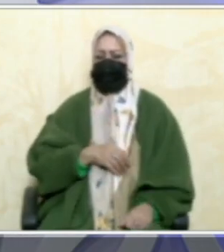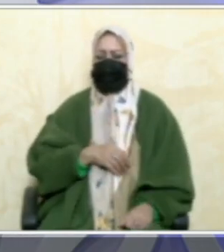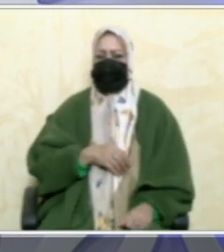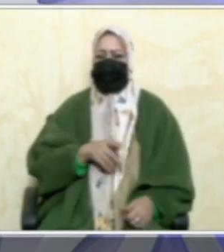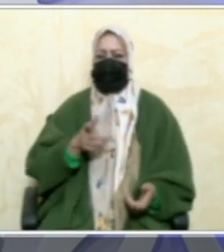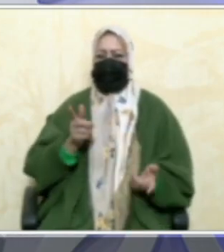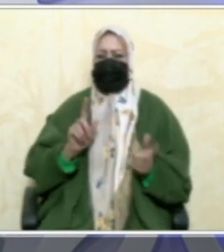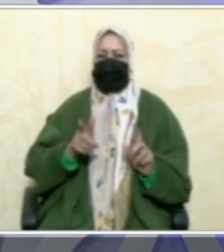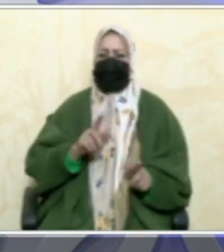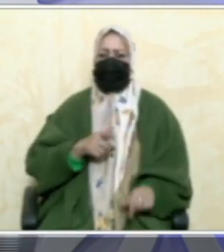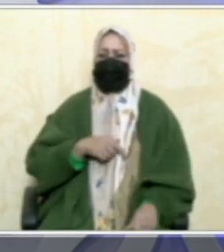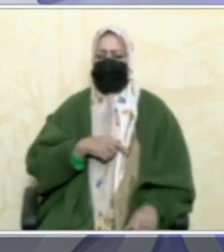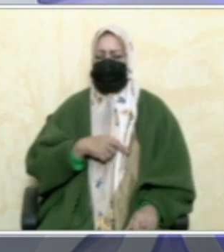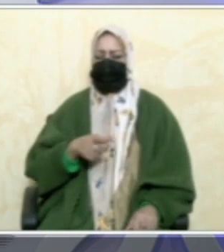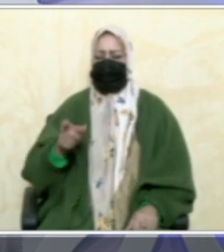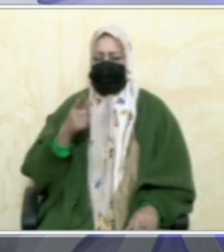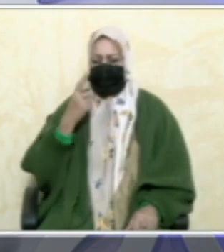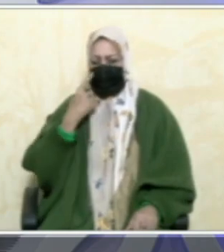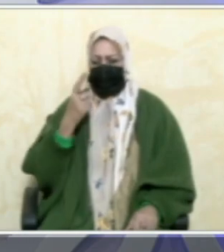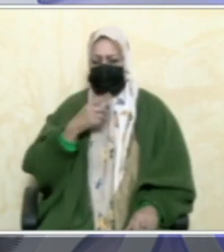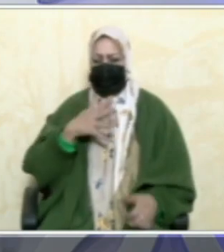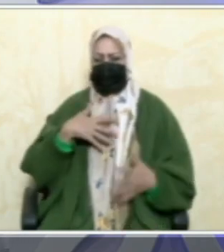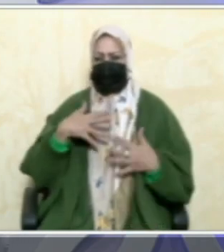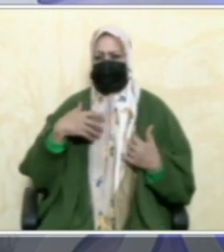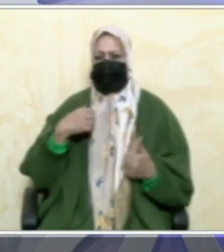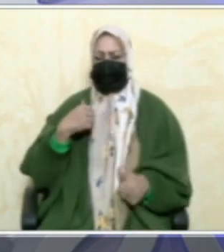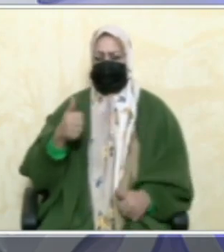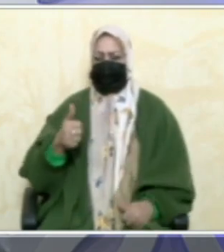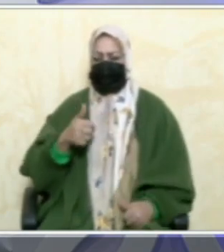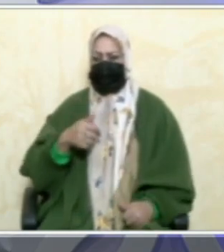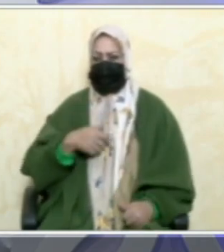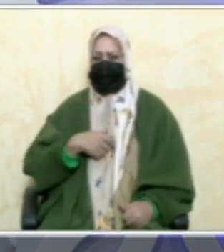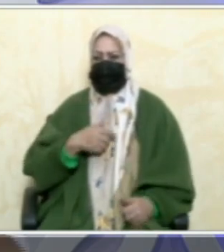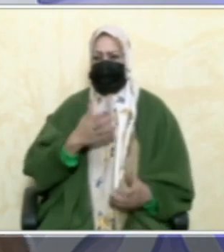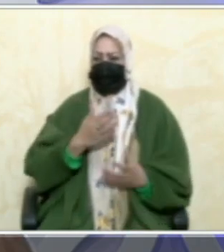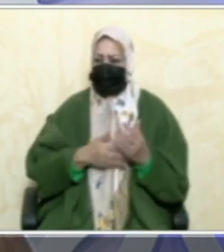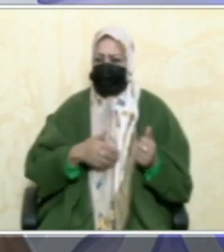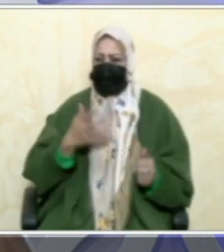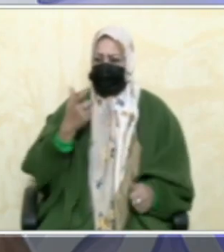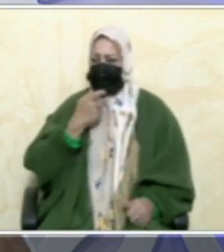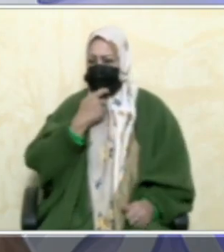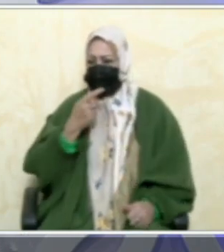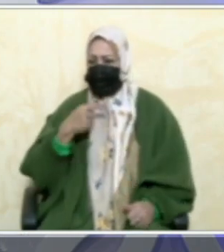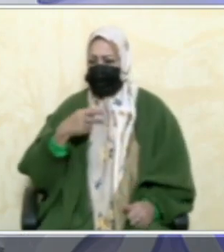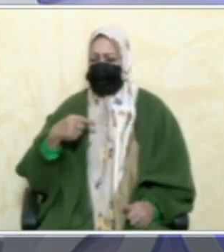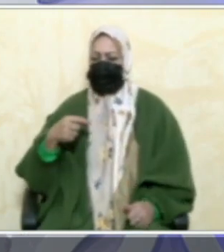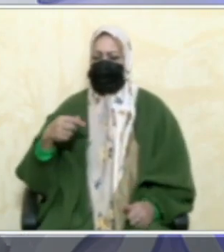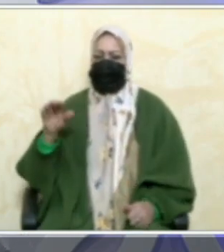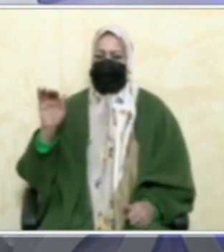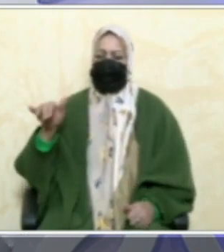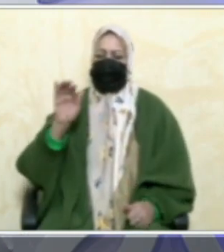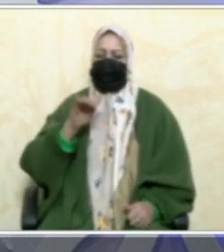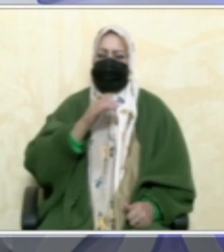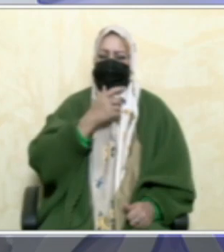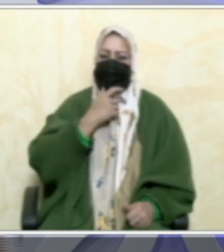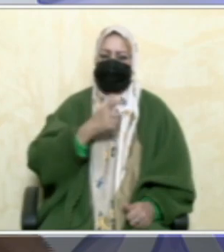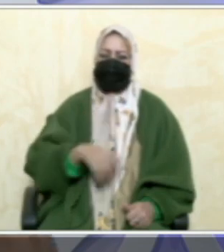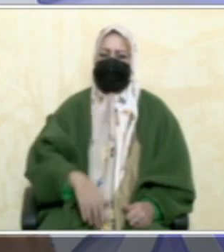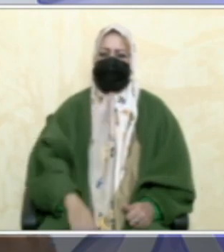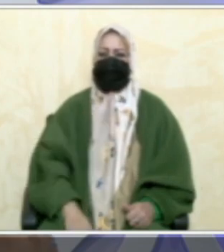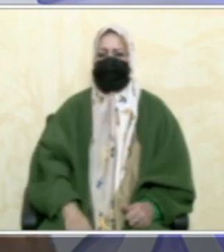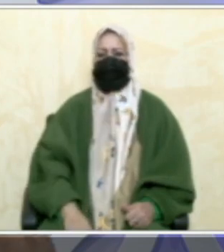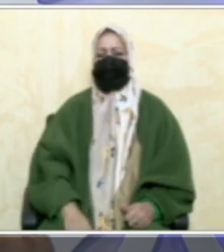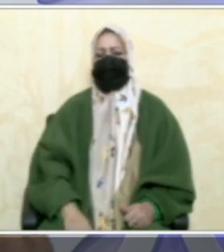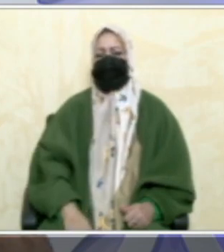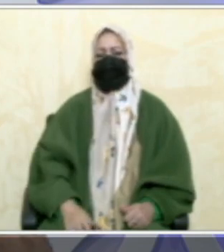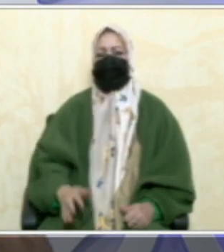وفرحانة بها، وديما بنتي تقرأ في اللغات وتقرأ في المنهج بالإنجليزي. المهم لما جابتها والأم عندها شوية إنجليزي